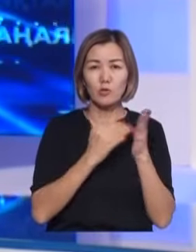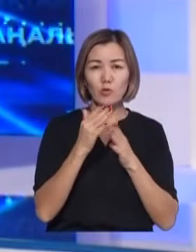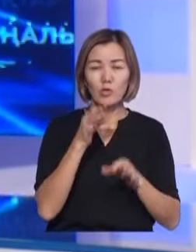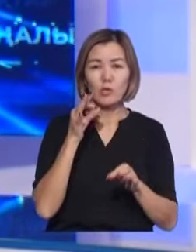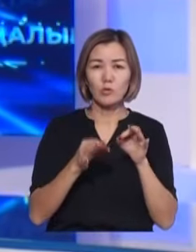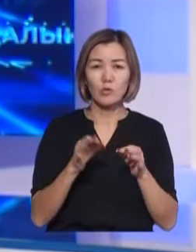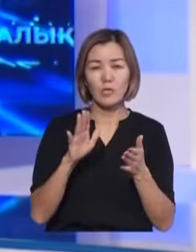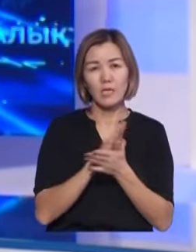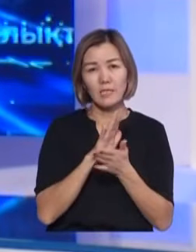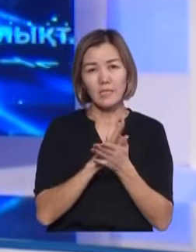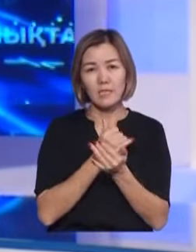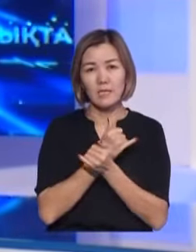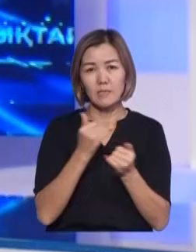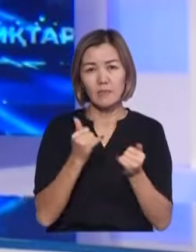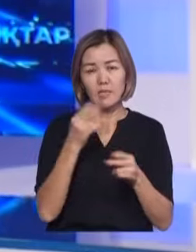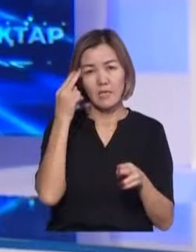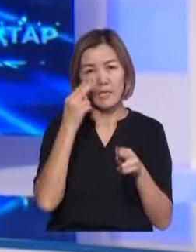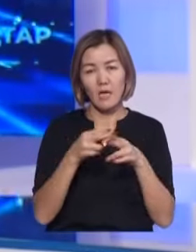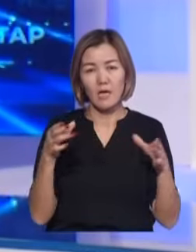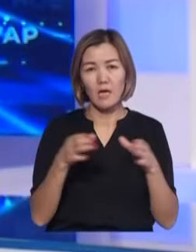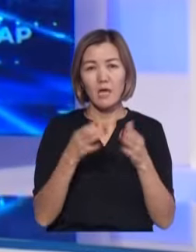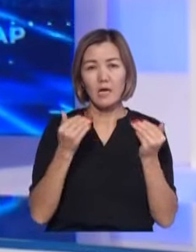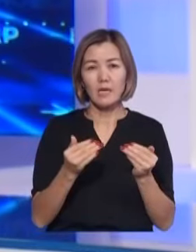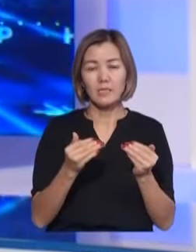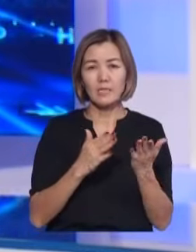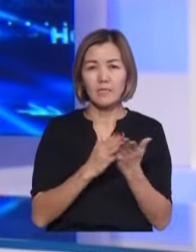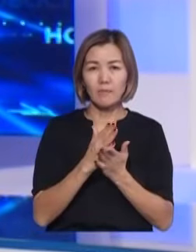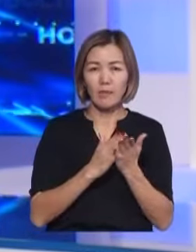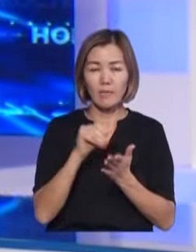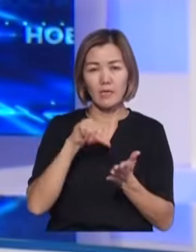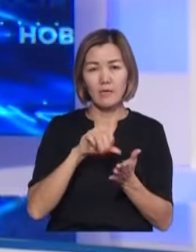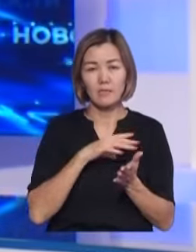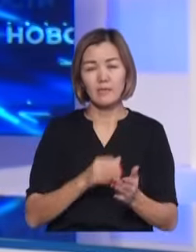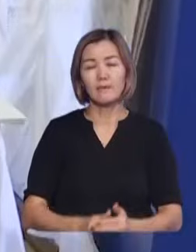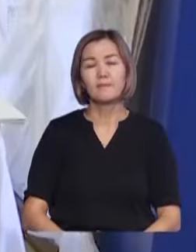газетте қызмет еткен аға буын өкілдері және қазіргі ұжым және сала мамандары қатысты.